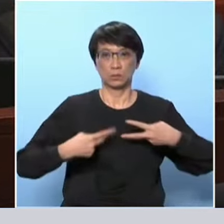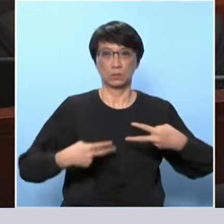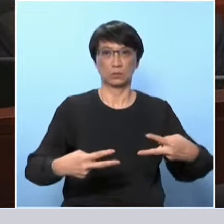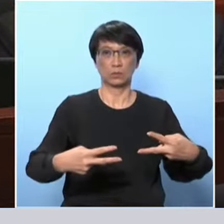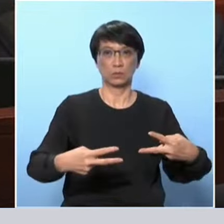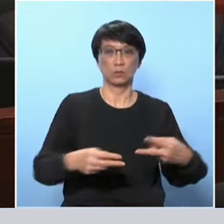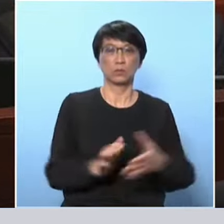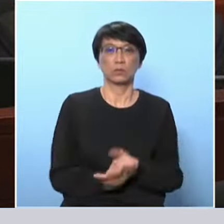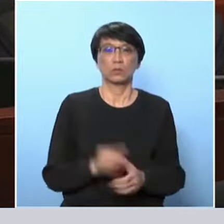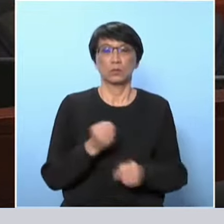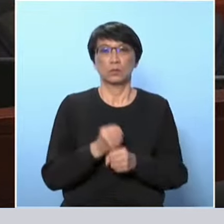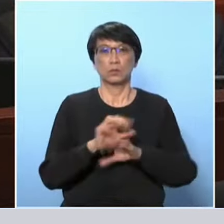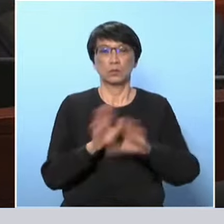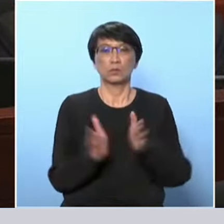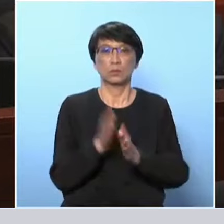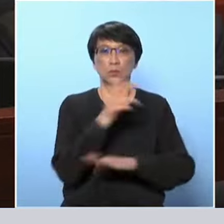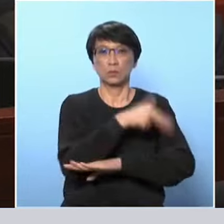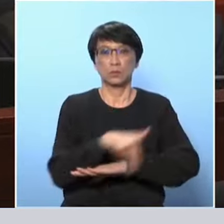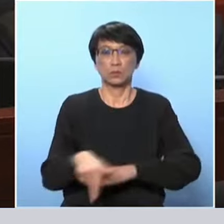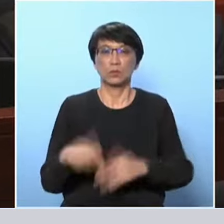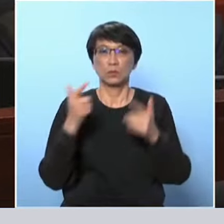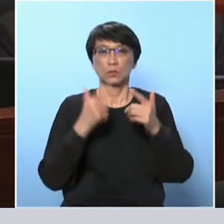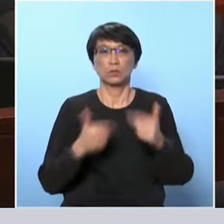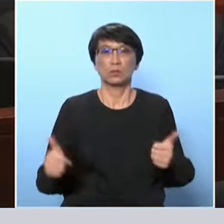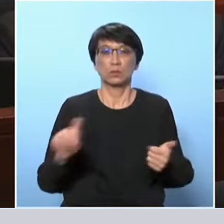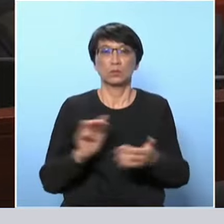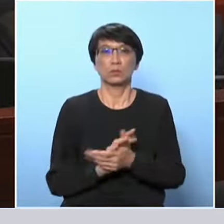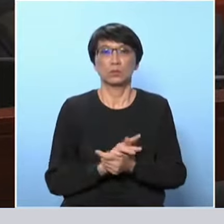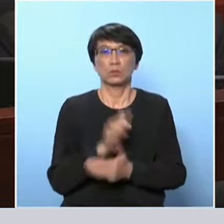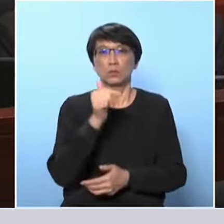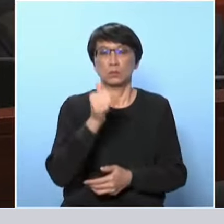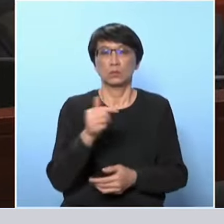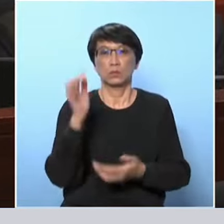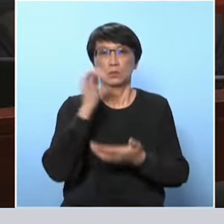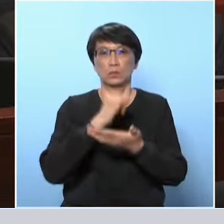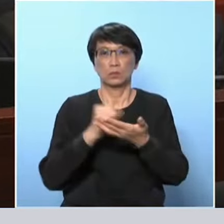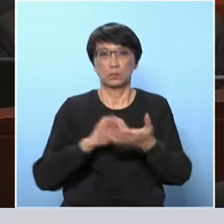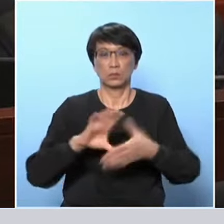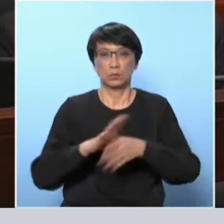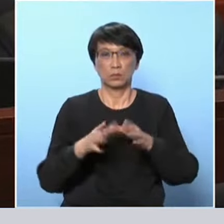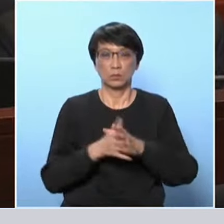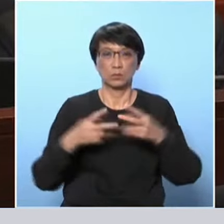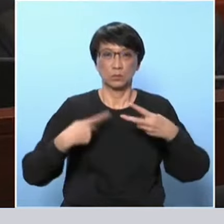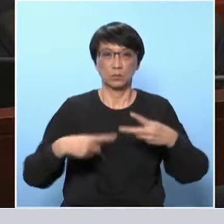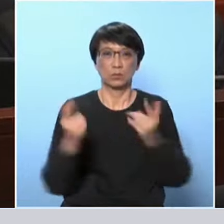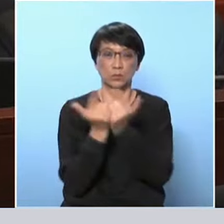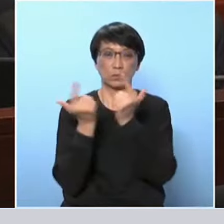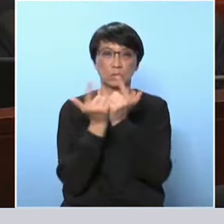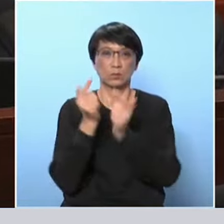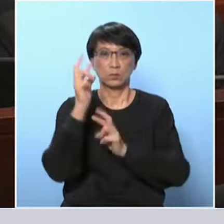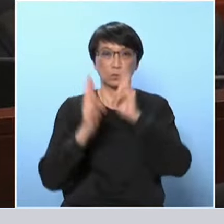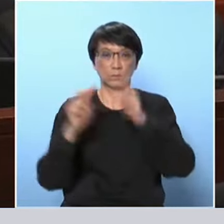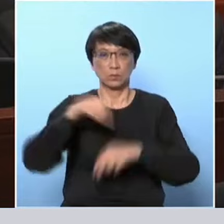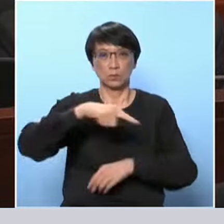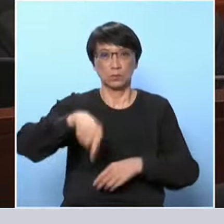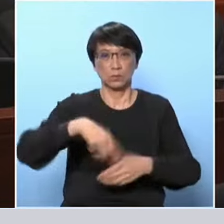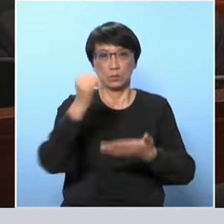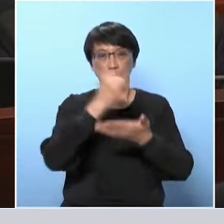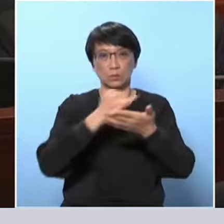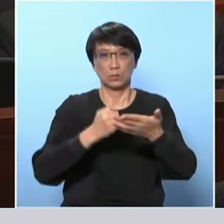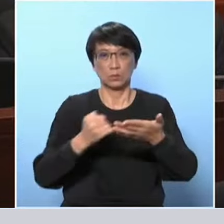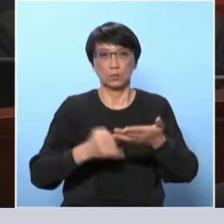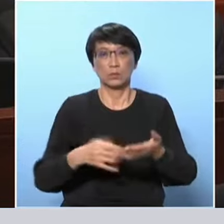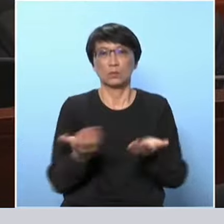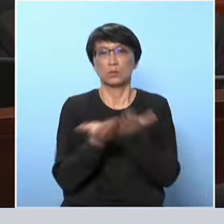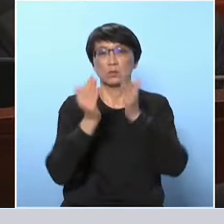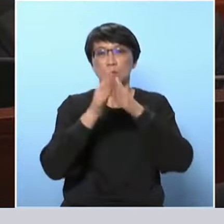藍圖，做好整體嘅規劃，咁啊配合我哋十年文化藝術發展嘅藍圖咧。同埋北部都會區，包括演藝學院